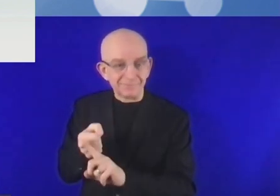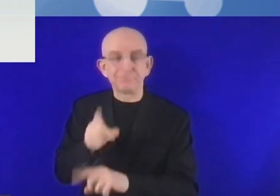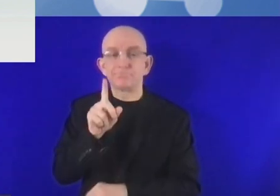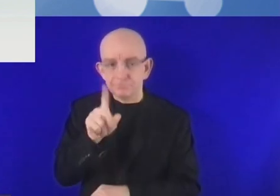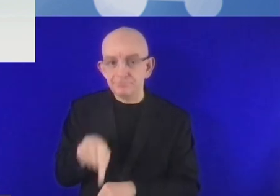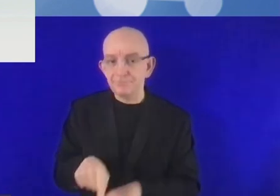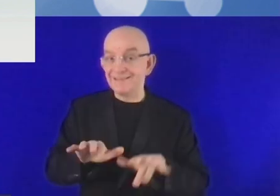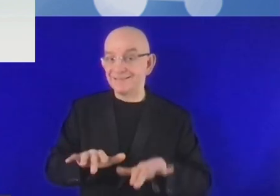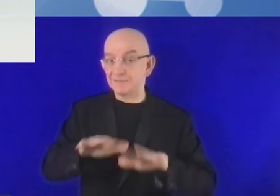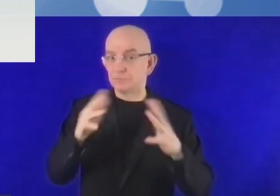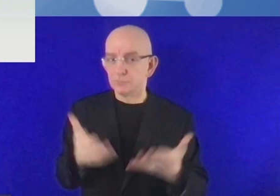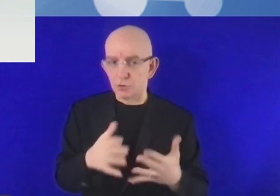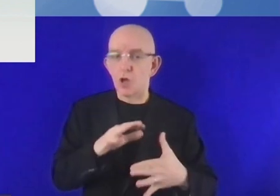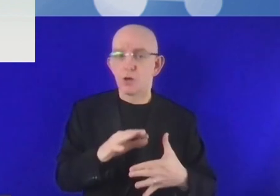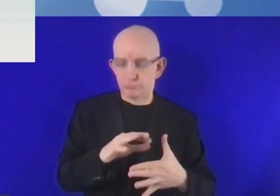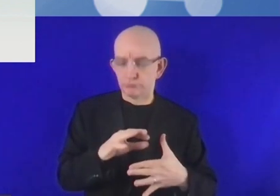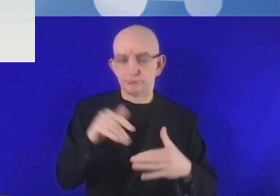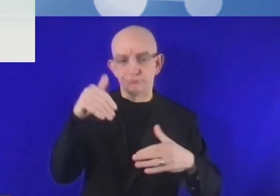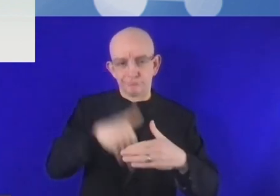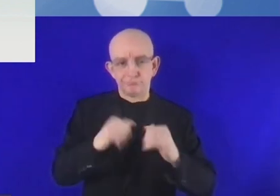narzędzie, które